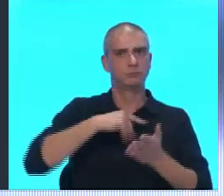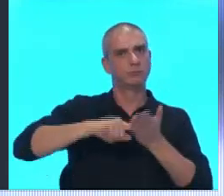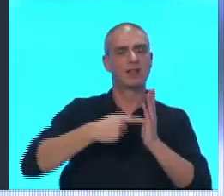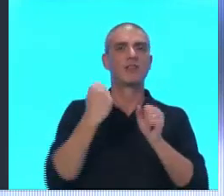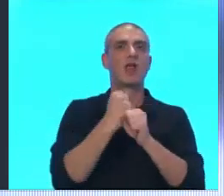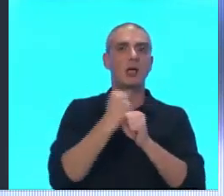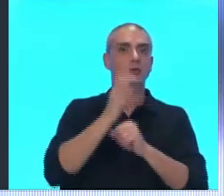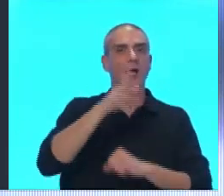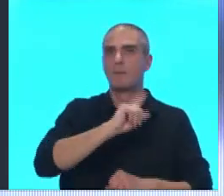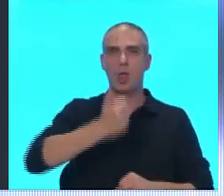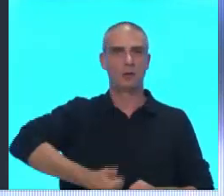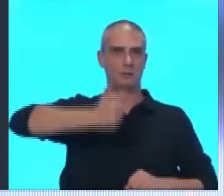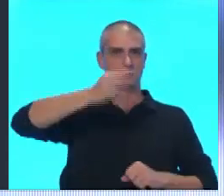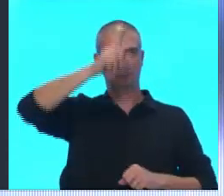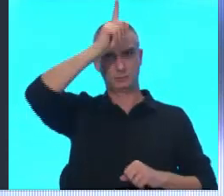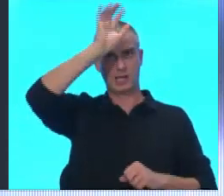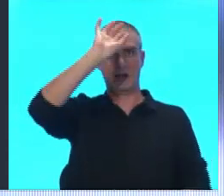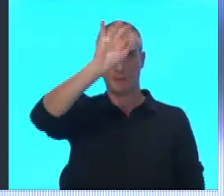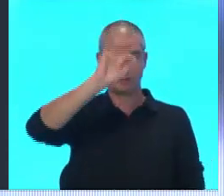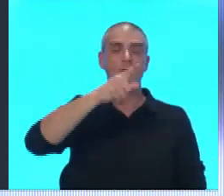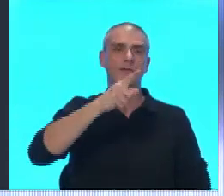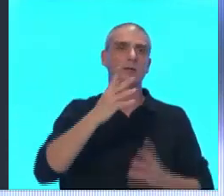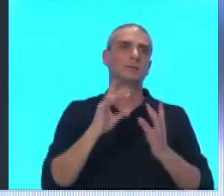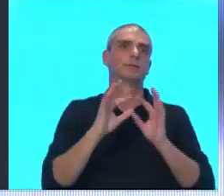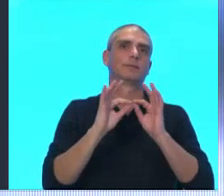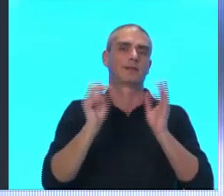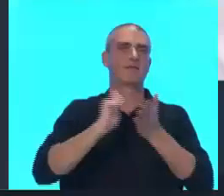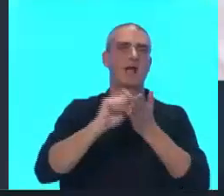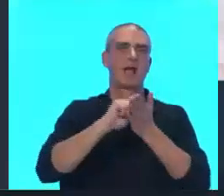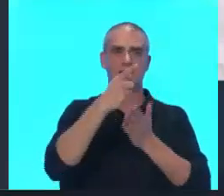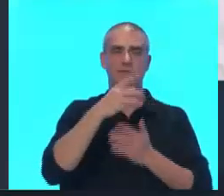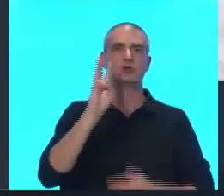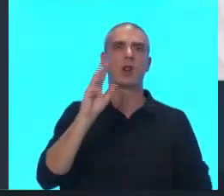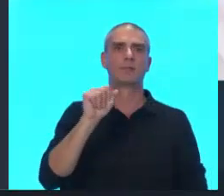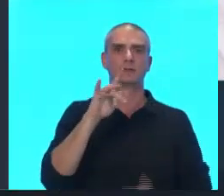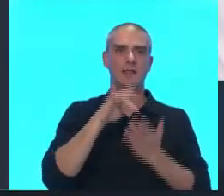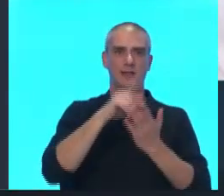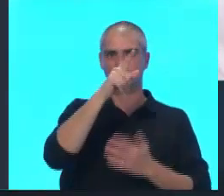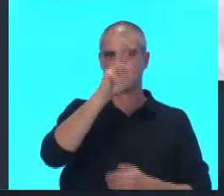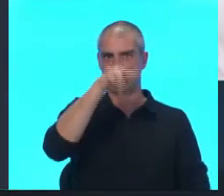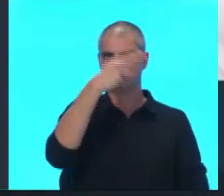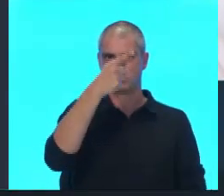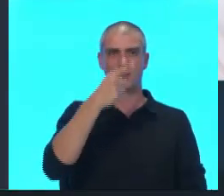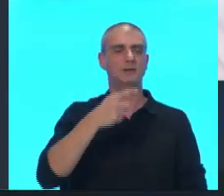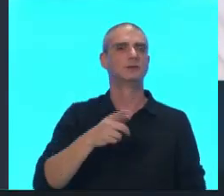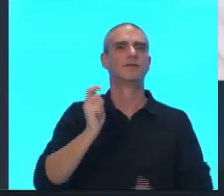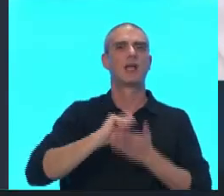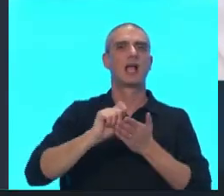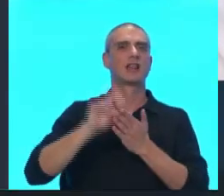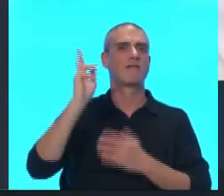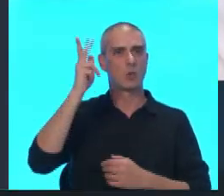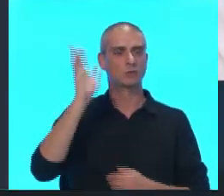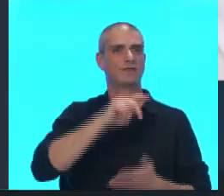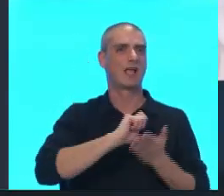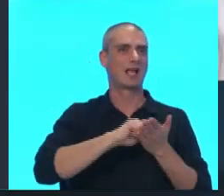זאת, גם לא קנצלרית גרמניה. ובכך נפתח עם כתבנו שאול אמסטרדמסקי בדבוס, ראש תחום החוץ מואב ורדי וגילי כהן